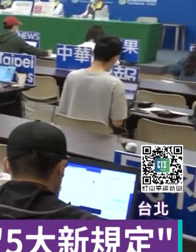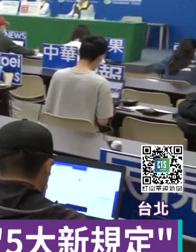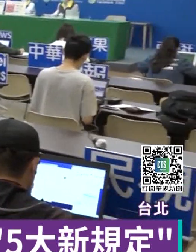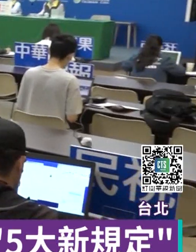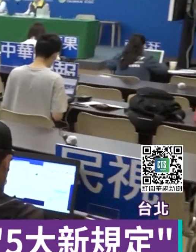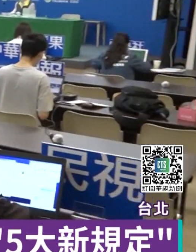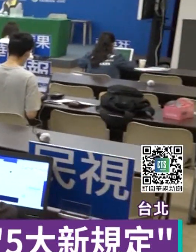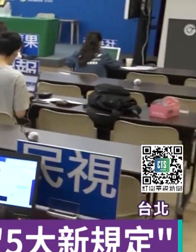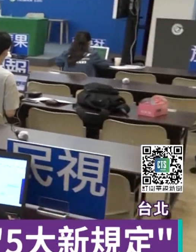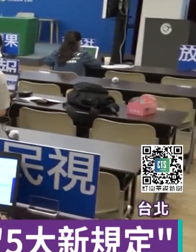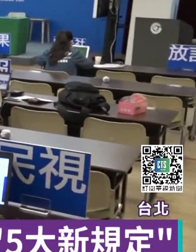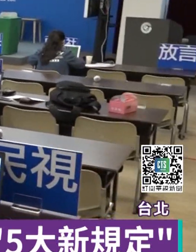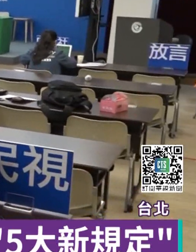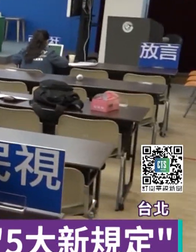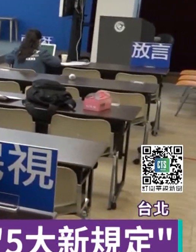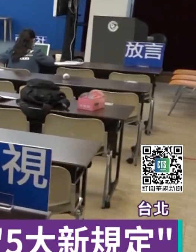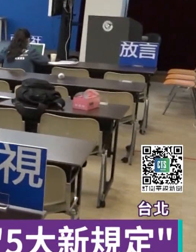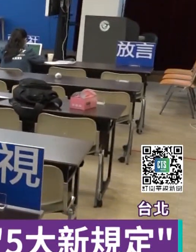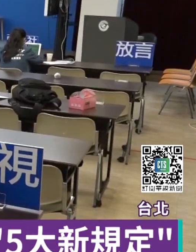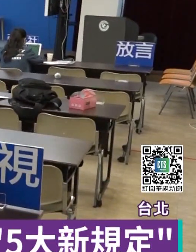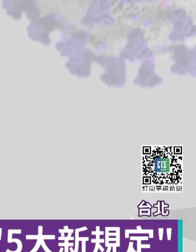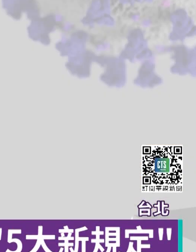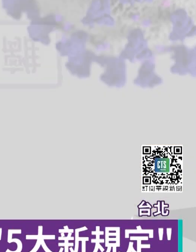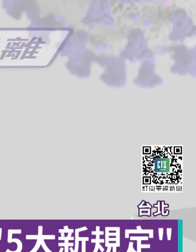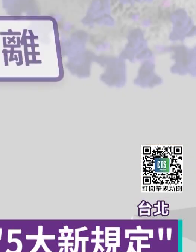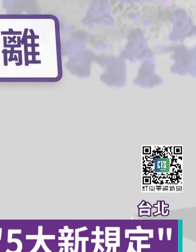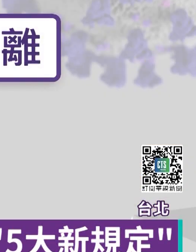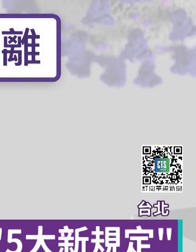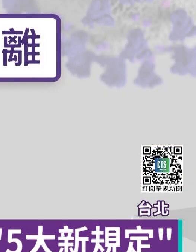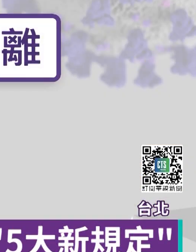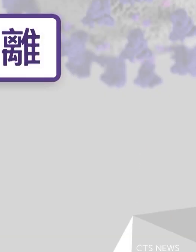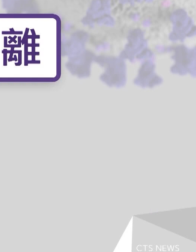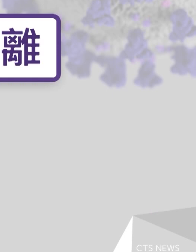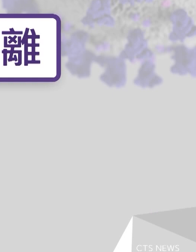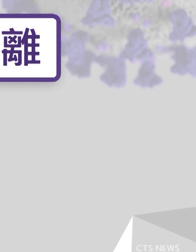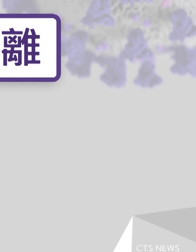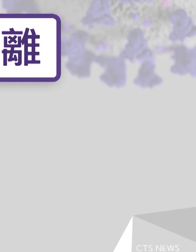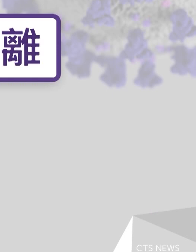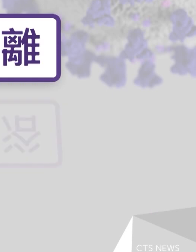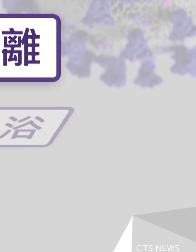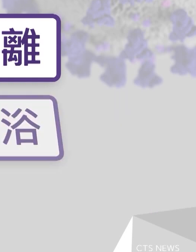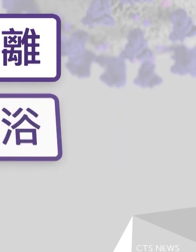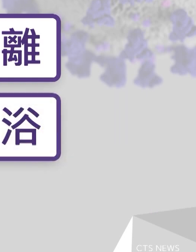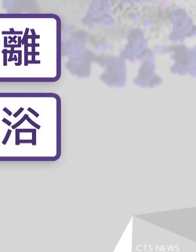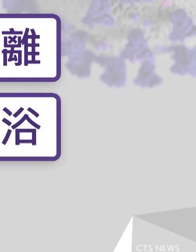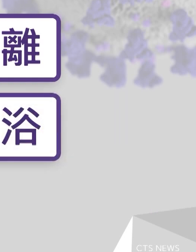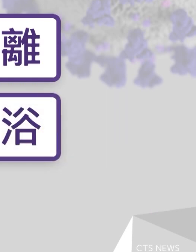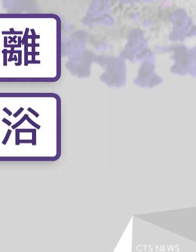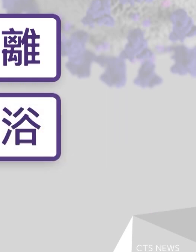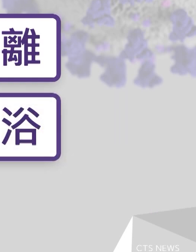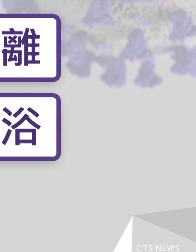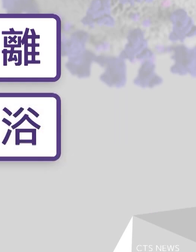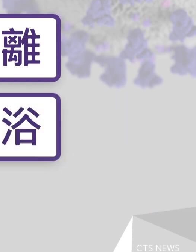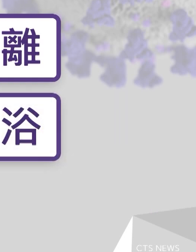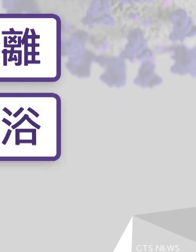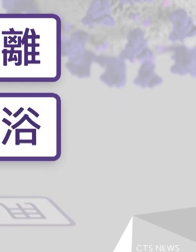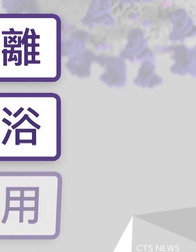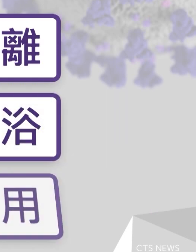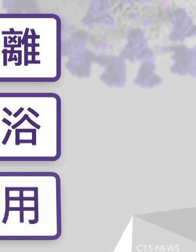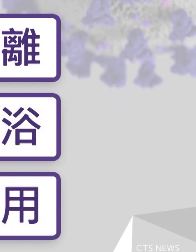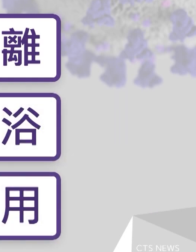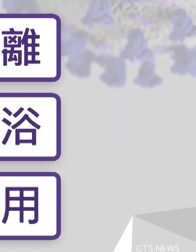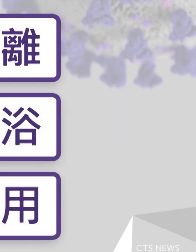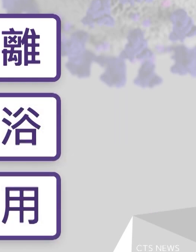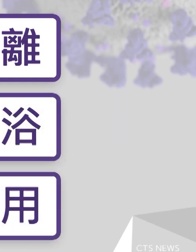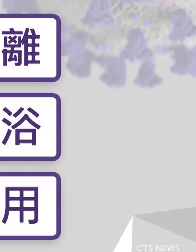宣布6号起放宽居家隔离规定，原则是一人一室，但同户可以一起进行居家隔离，亲消可以共同卫浴，不过